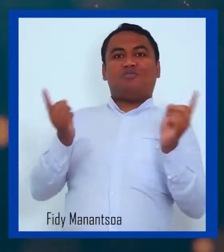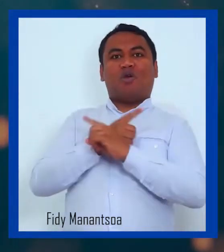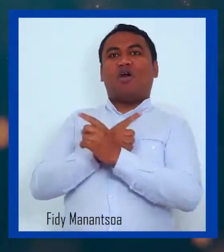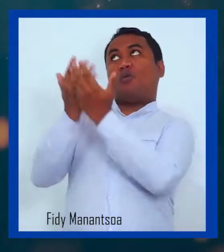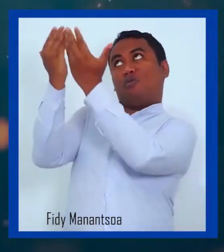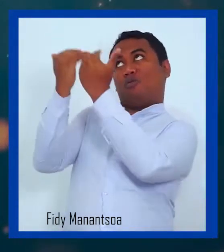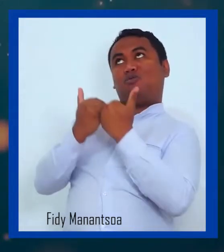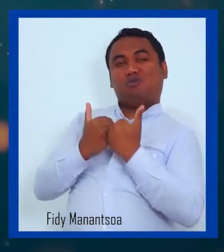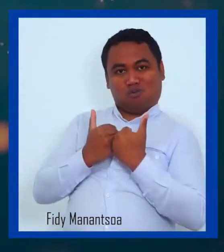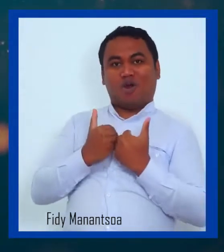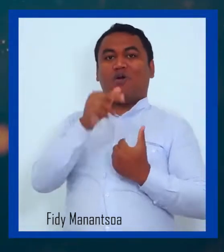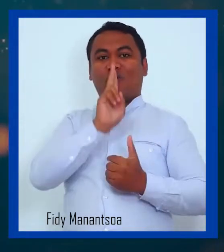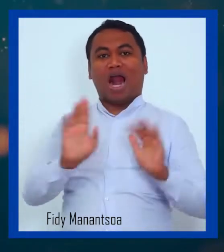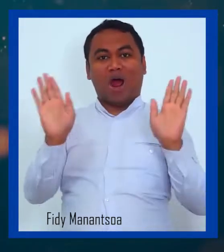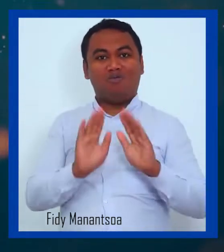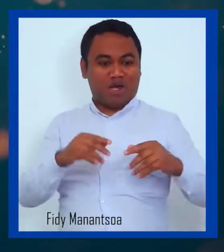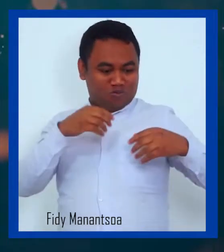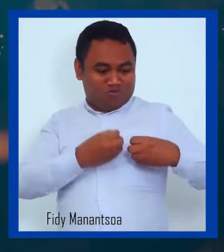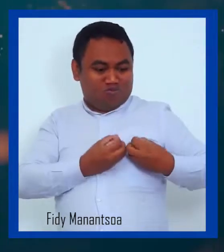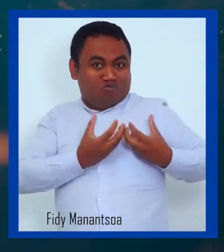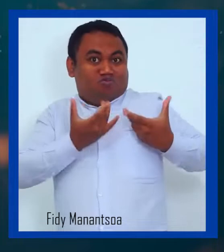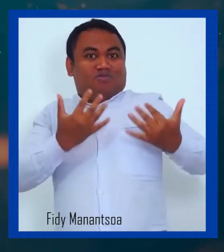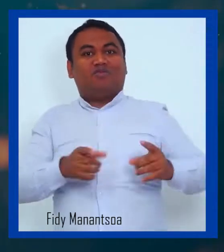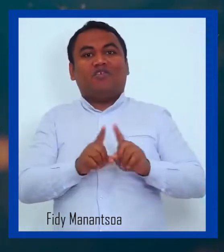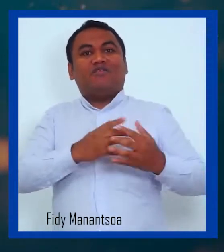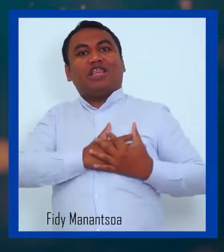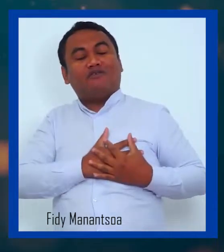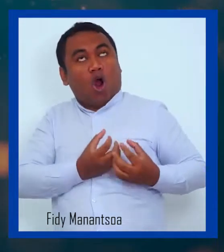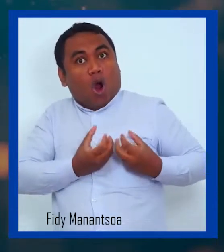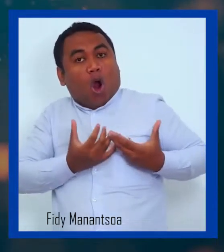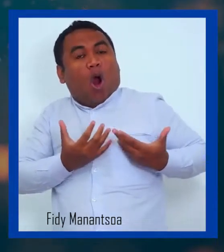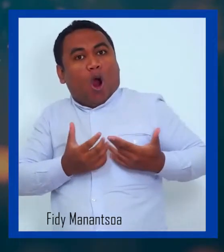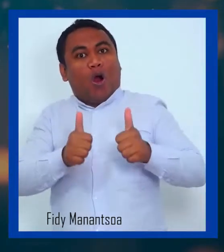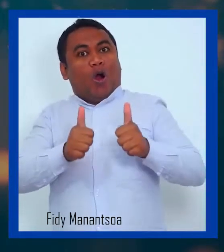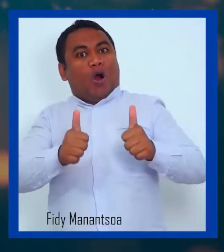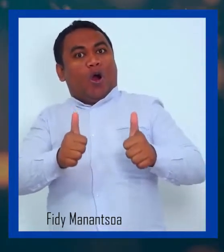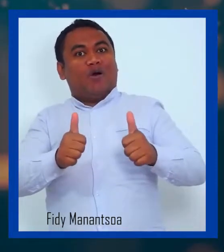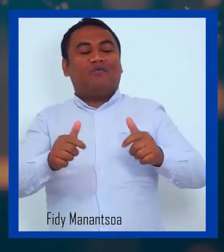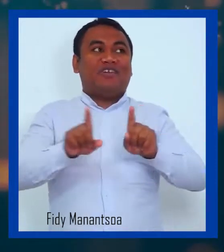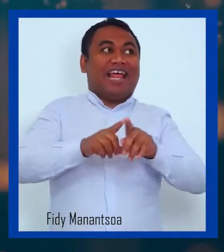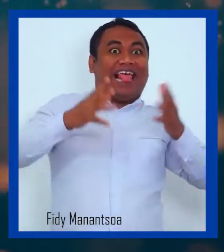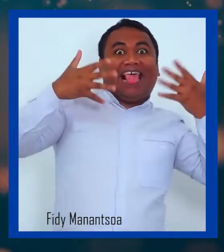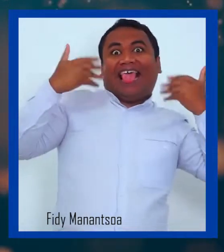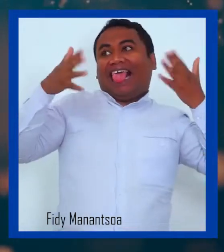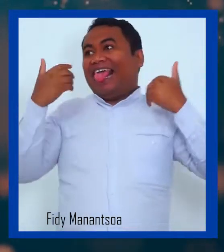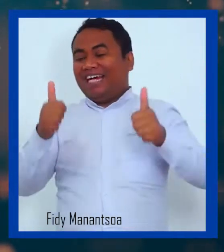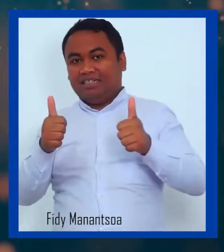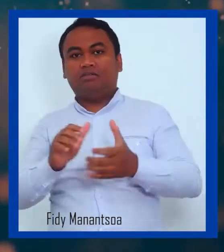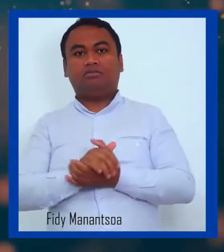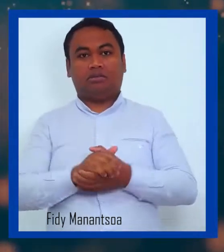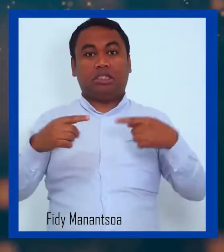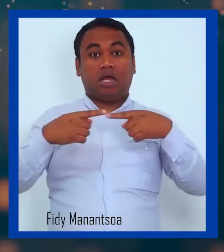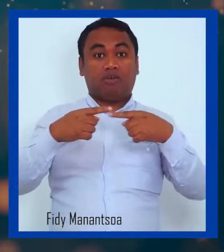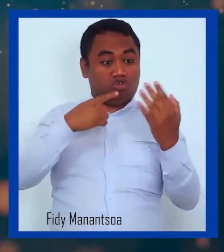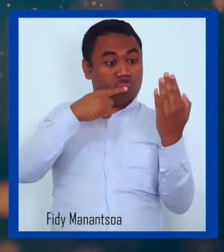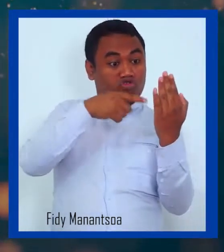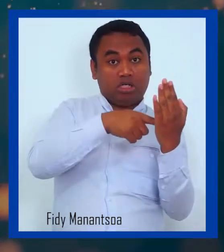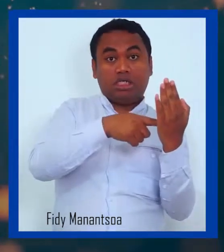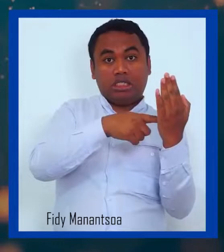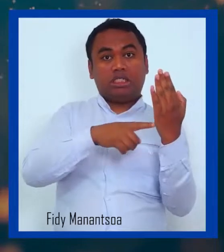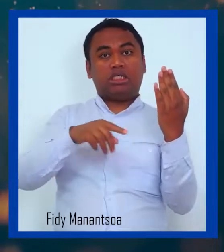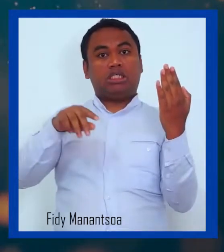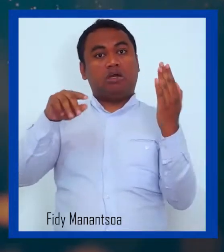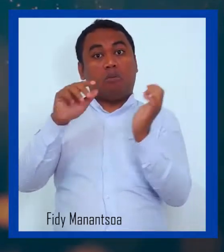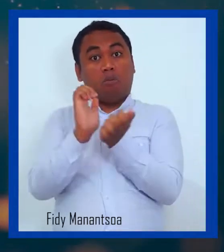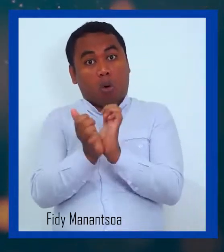fa rehefa mahantra ny fitiavana agape io ny olona dia mahantra amin'ny zavatra rehetra mihitsy izy. Ary izay natonga an'i Paoly hiteny eo amin'ny Efesana 4:7 teo